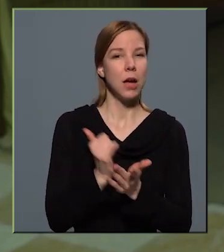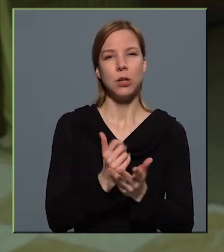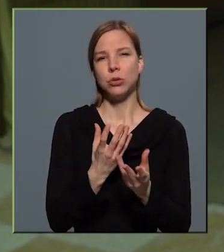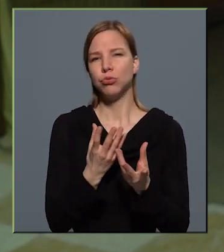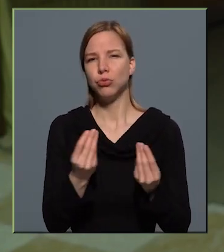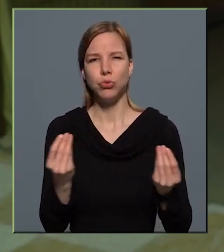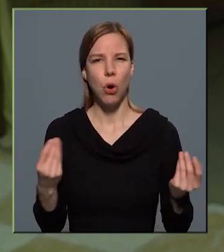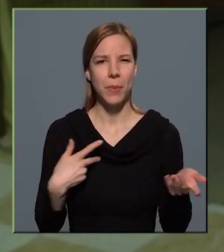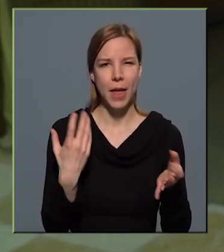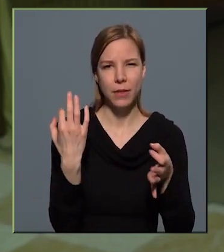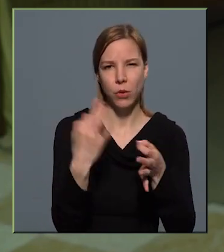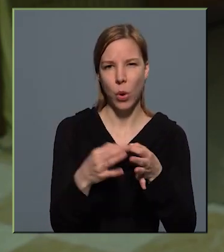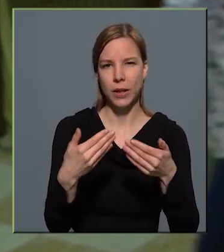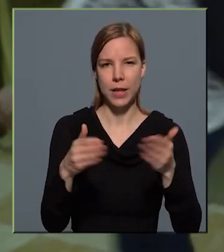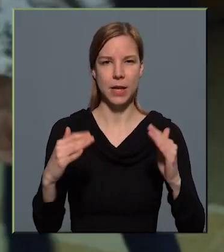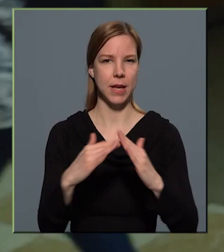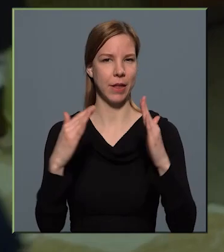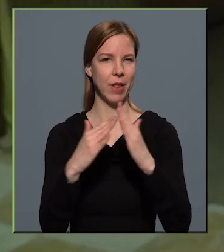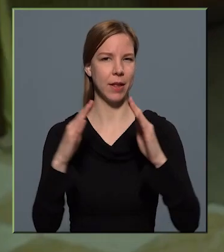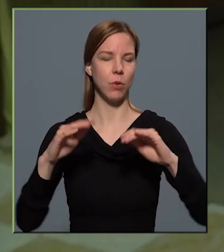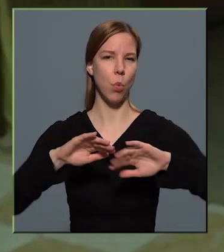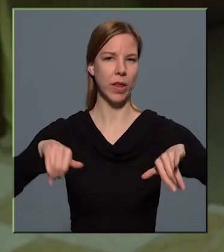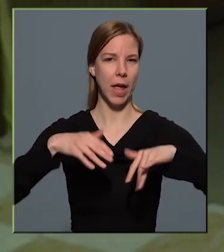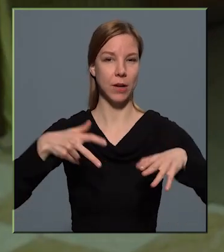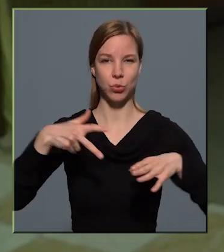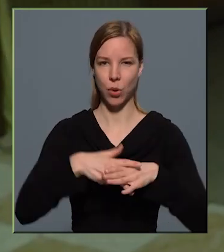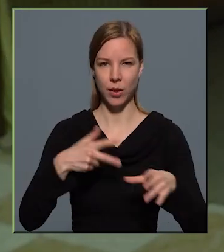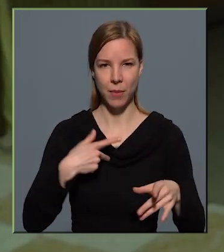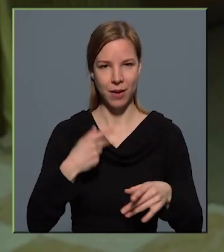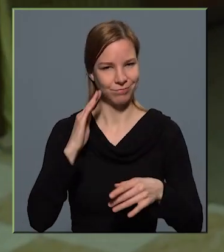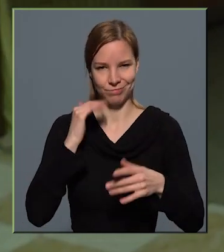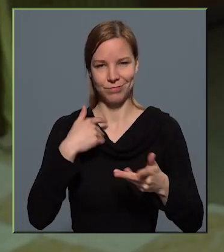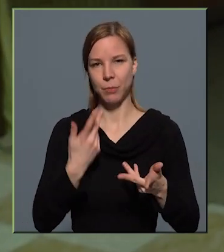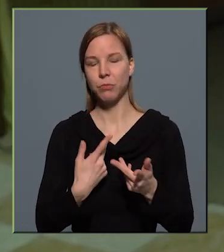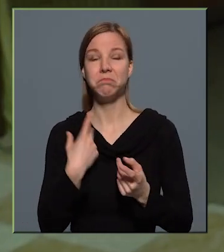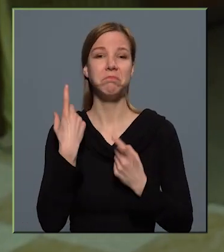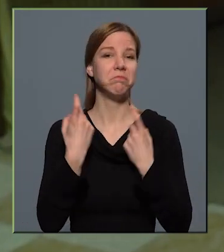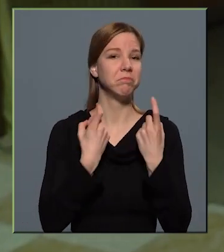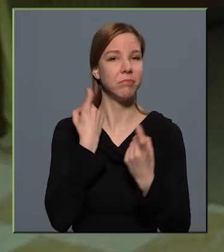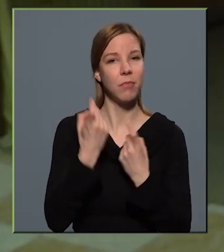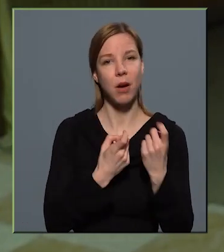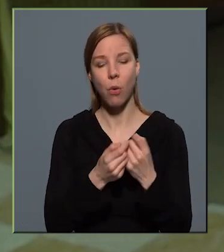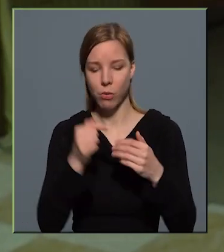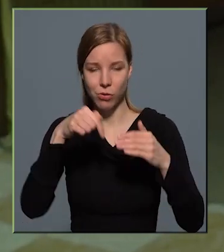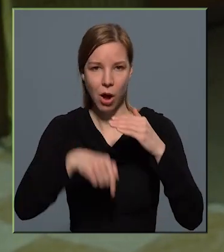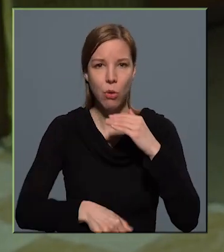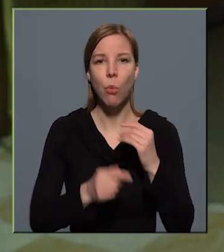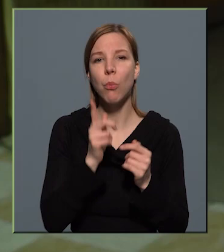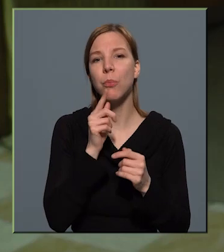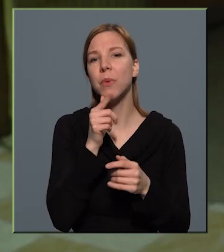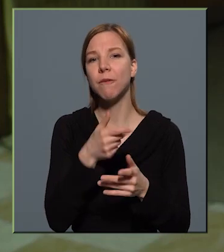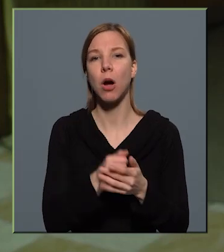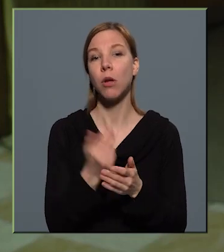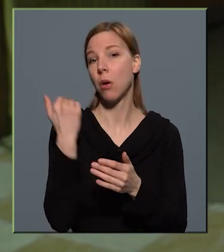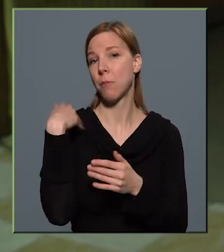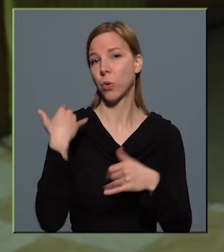dolog történik nyílt víz közben, hogy konkrétan nem tudok így elmerengni, hogy mi van éppen alattam. Most a múltkori